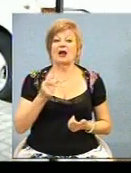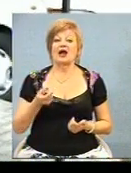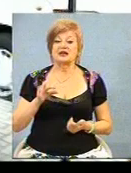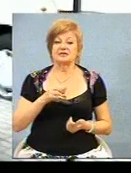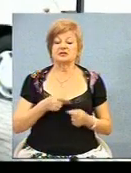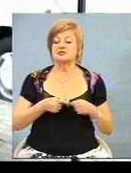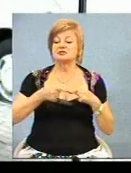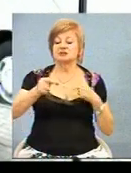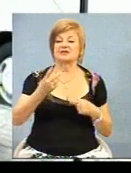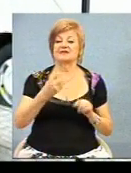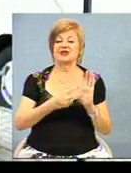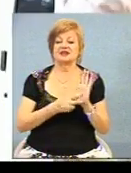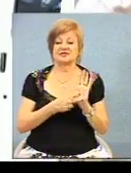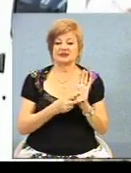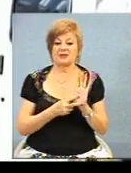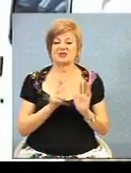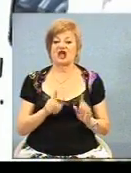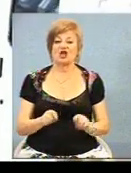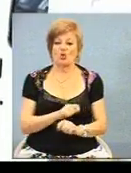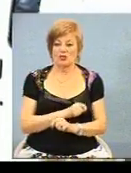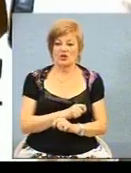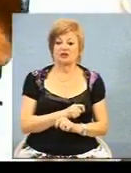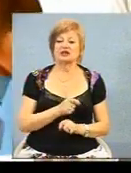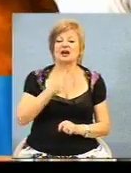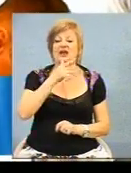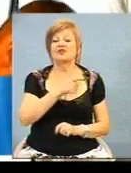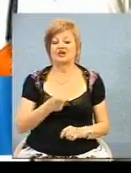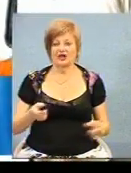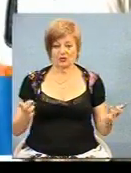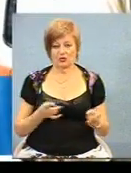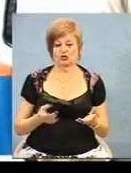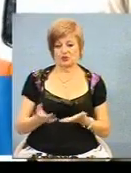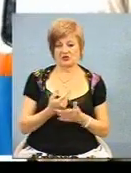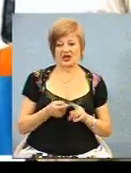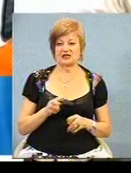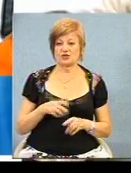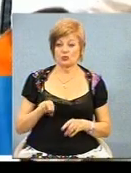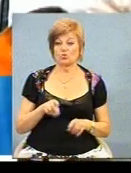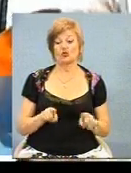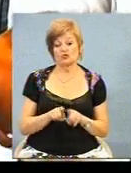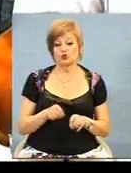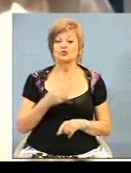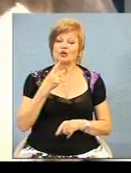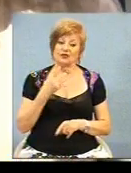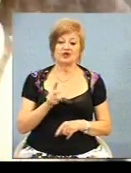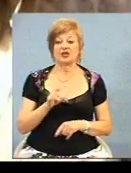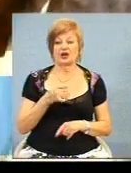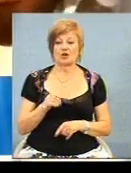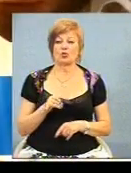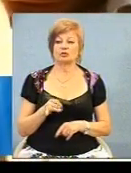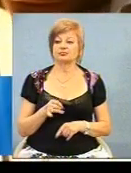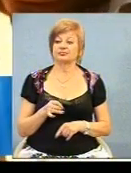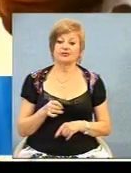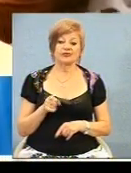270 кілометрів, щоб взяти такий мед. Це ж время, це все, бензин. Ну, тим не менше, медик, видите ж, який. В цьому році не